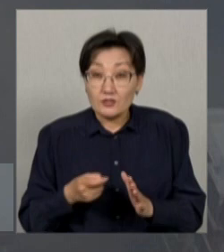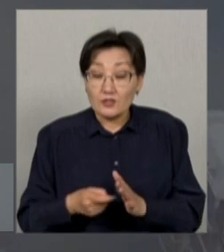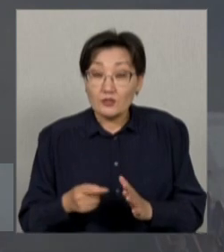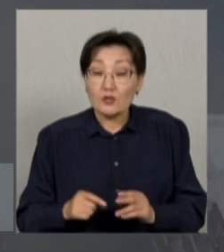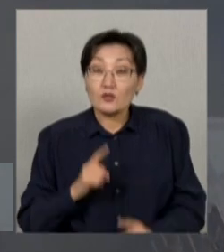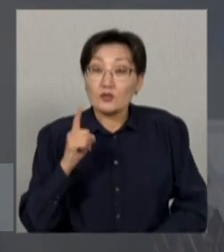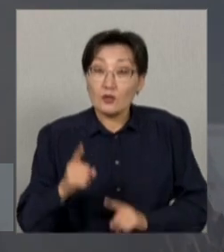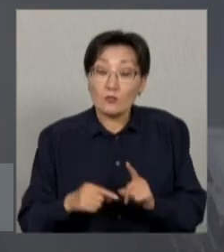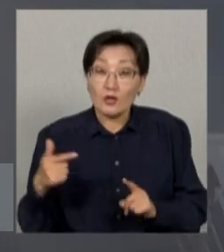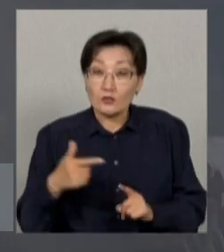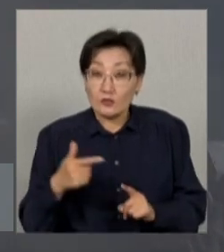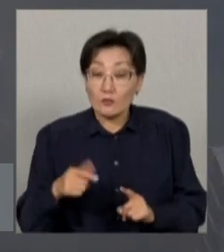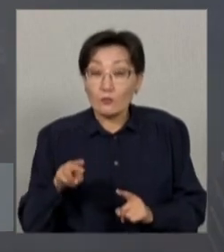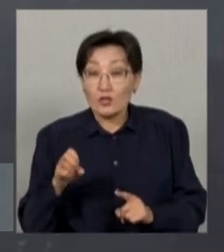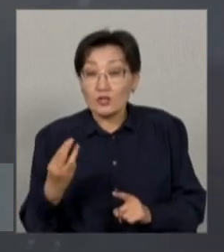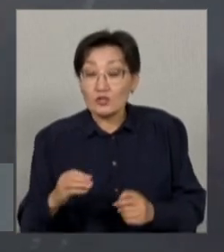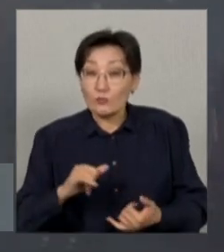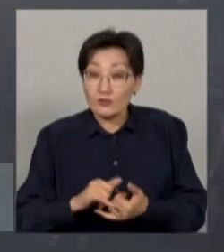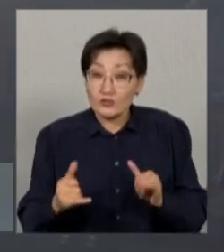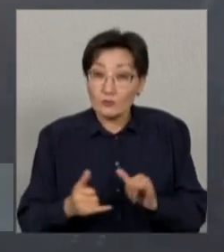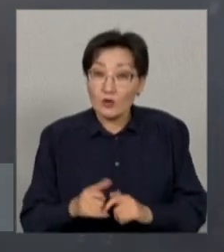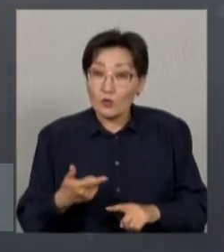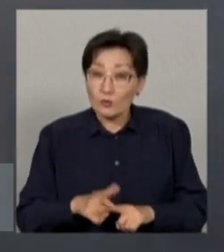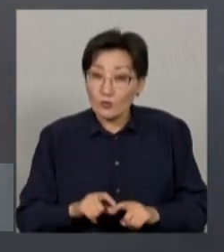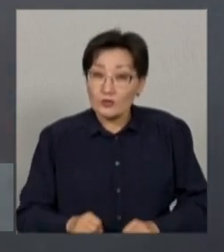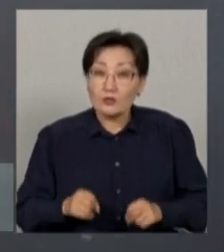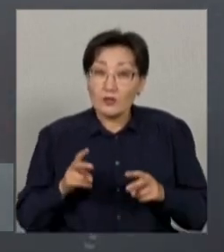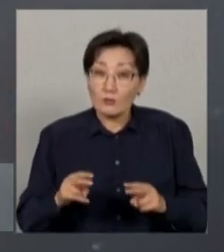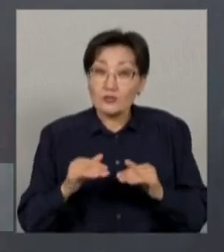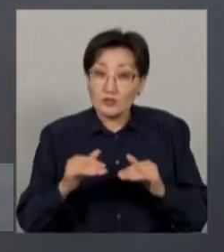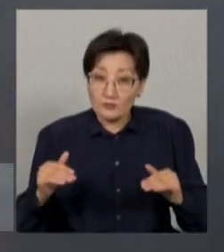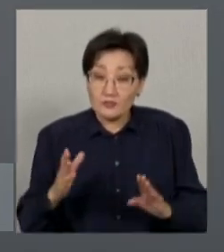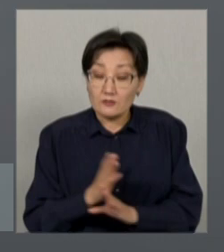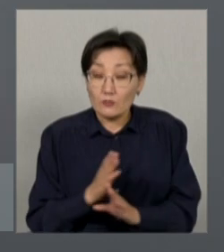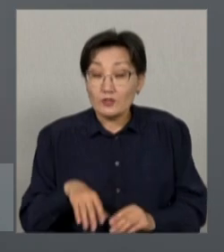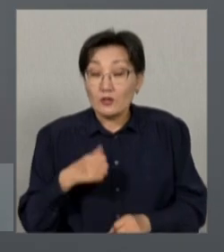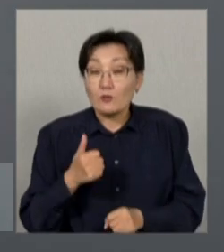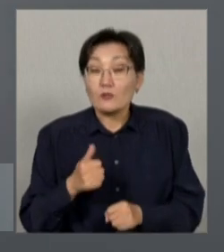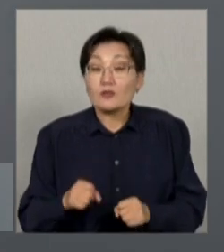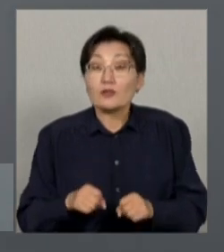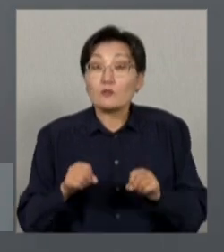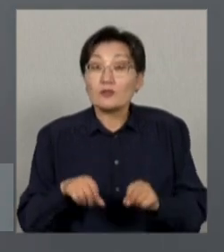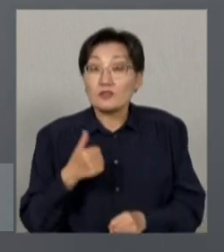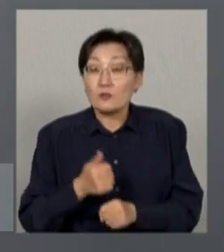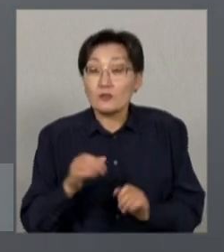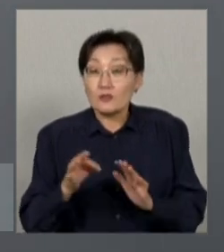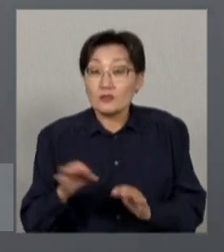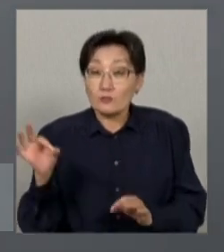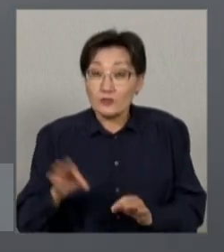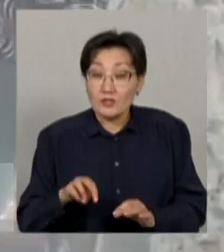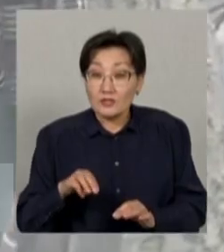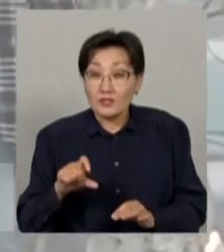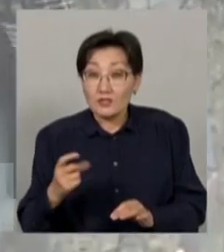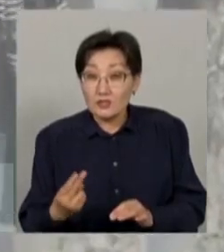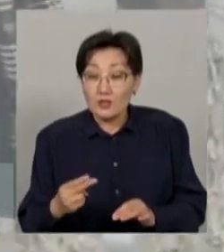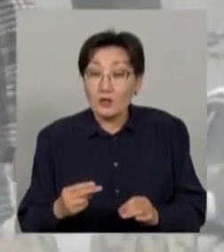Атырау, Актобе, Балхаше и Усть-Каменогорске критические отметки. В Астане и Алматы основной процент загрязнения приходится на ТЭЦ,